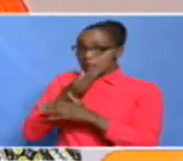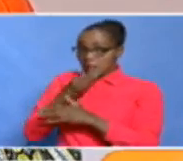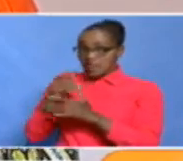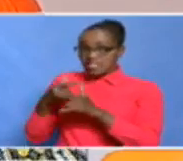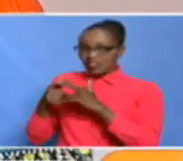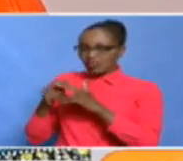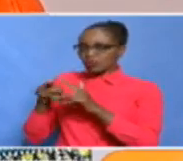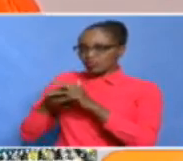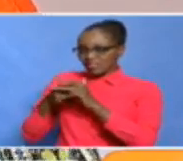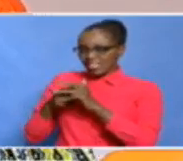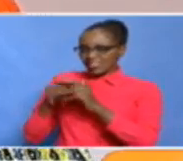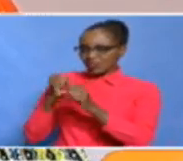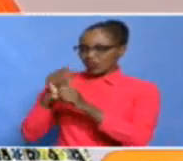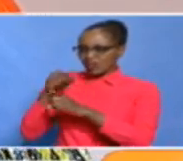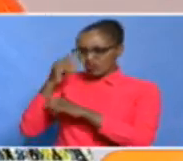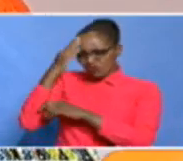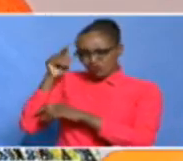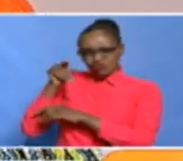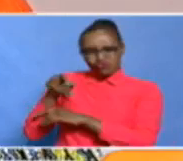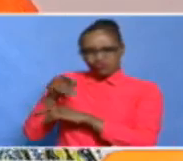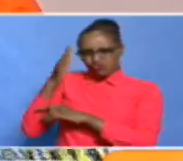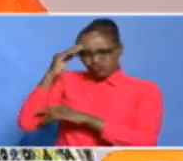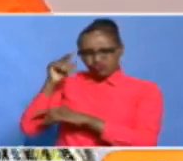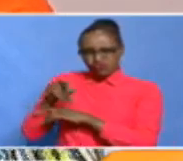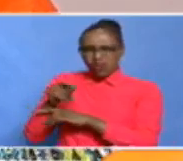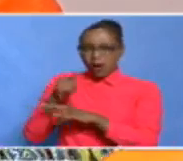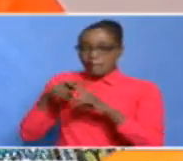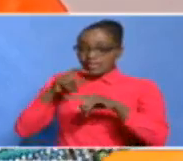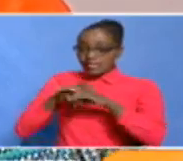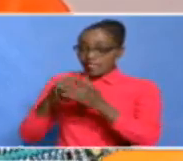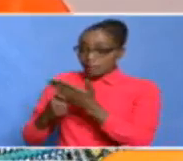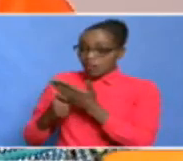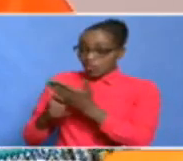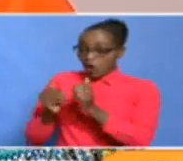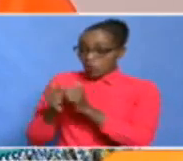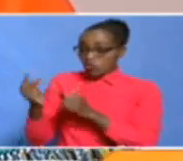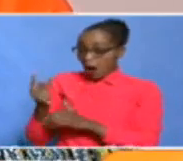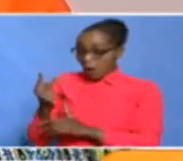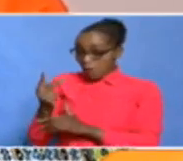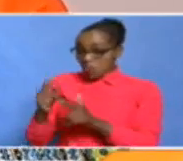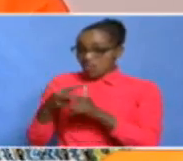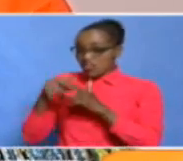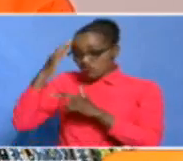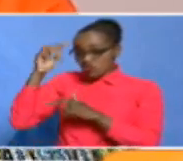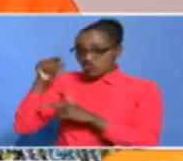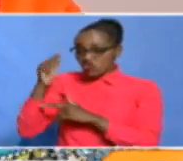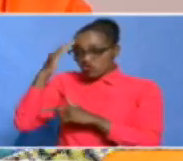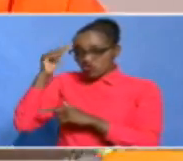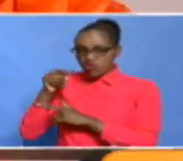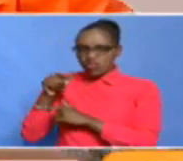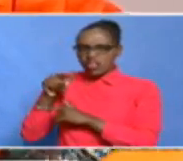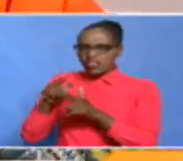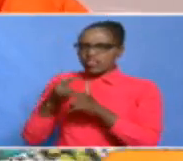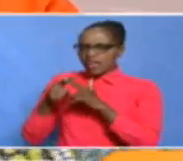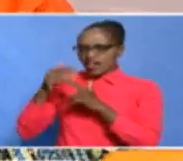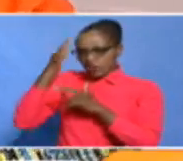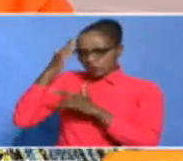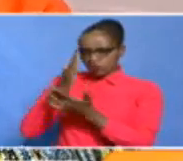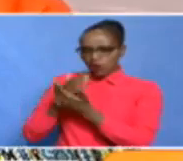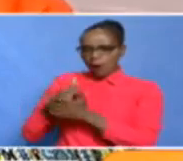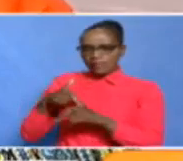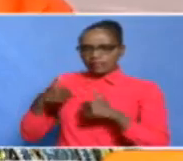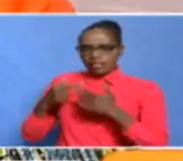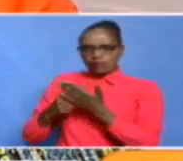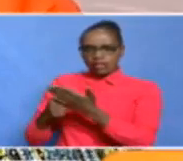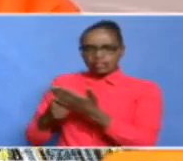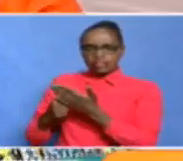utaanza kukosea kwa kumwambia wajua wewe. Na wakati mnajadiliana na mwenzako kitu, ukimwambia wajua wewe, anajua sasa hapa mimi ndio